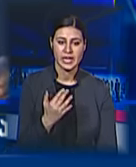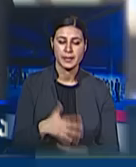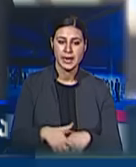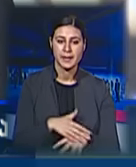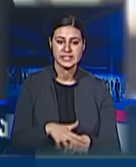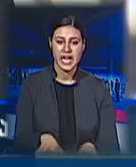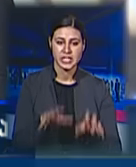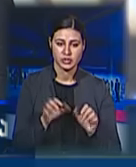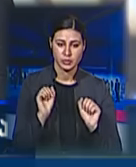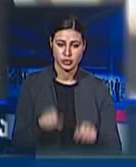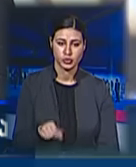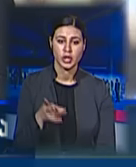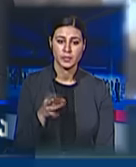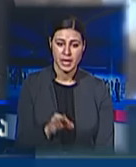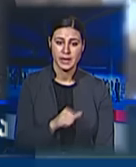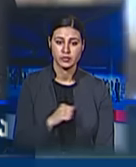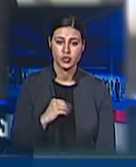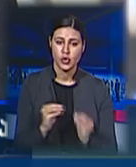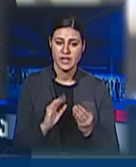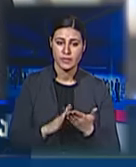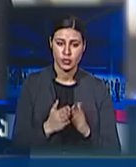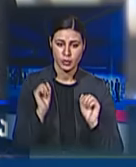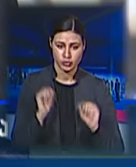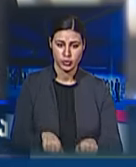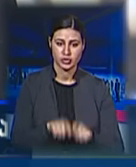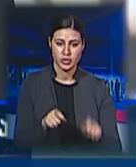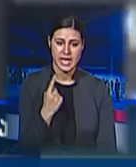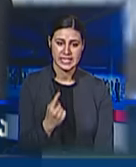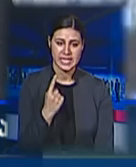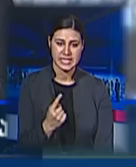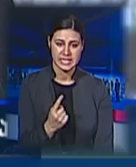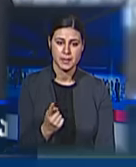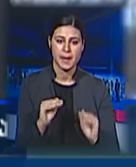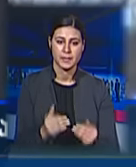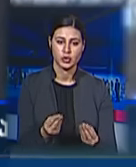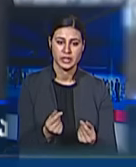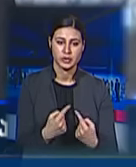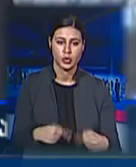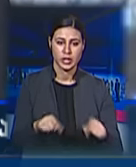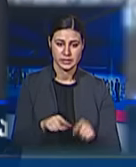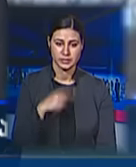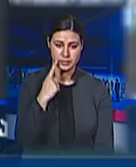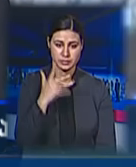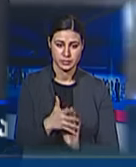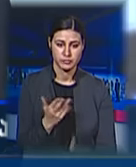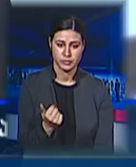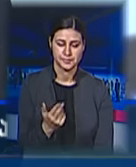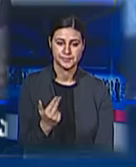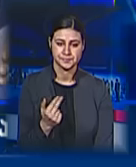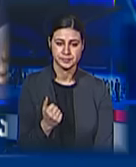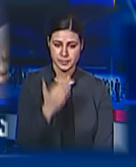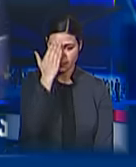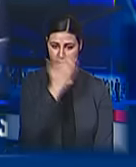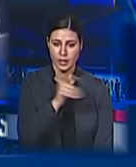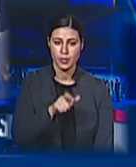ბაზრის ათვისებაზეა საუბარი, თორე იგივე პირობები შეიძლება შექმნას ერთადერთმა მიკროსაფინანსო ორგანიზაციამ. ხვდებით ხო რაზეა საუბარი? გასაგებია გიორგი, თქვენ